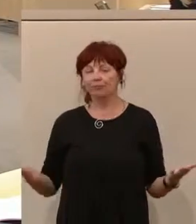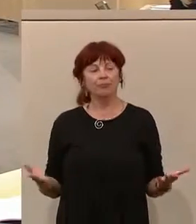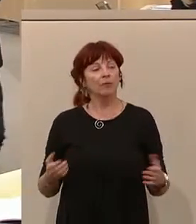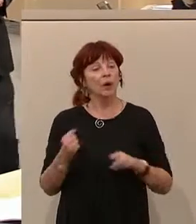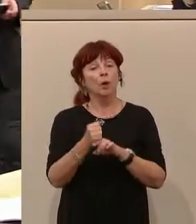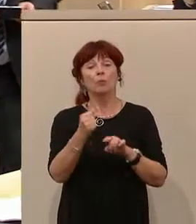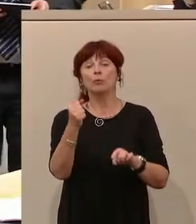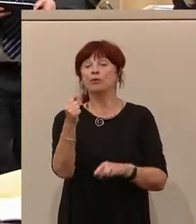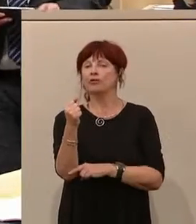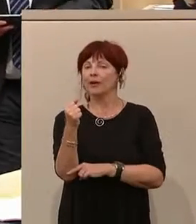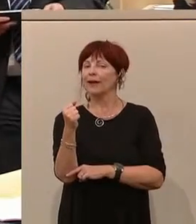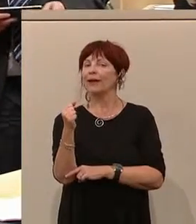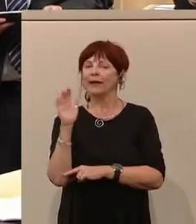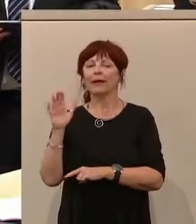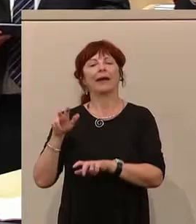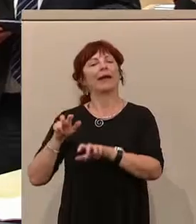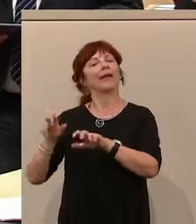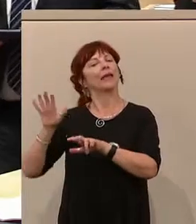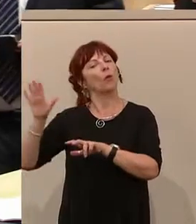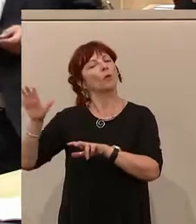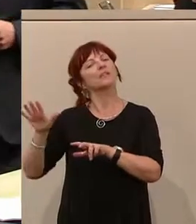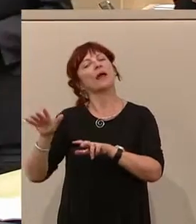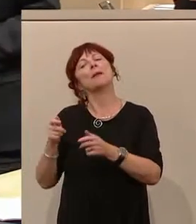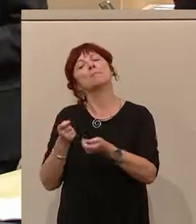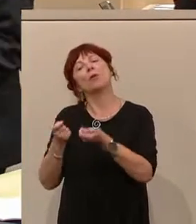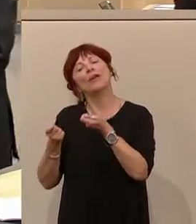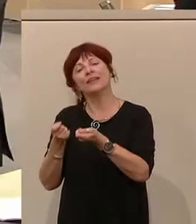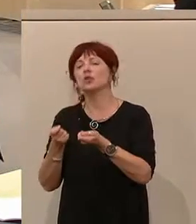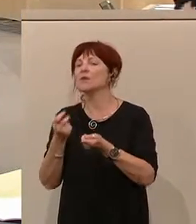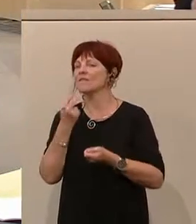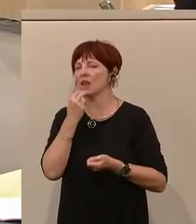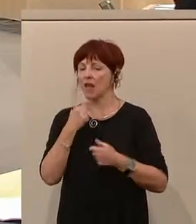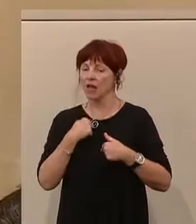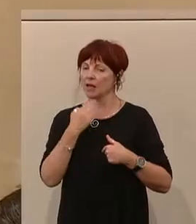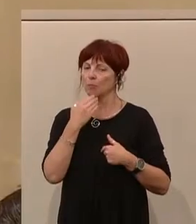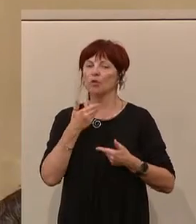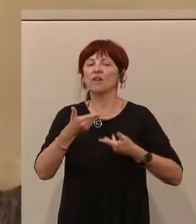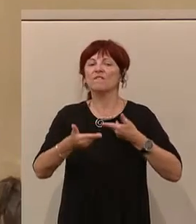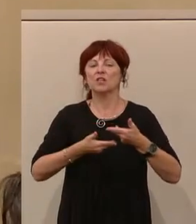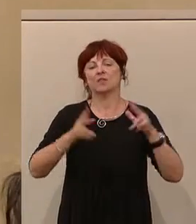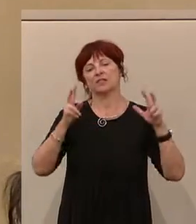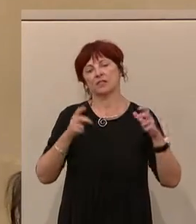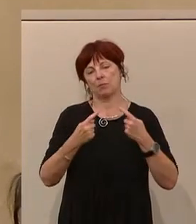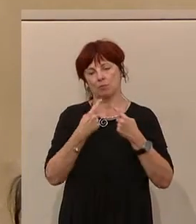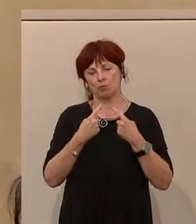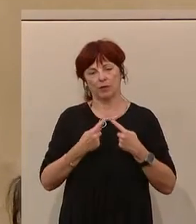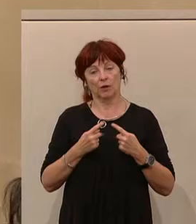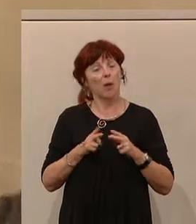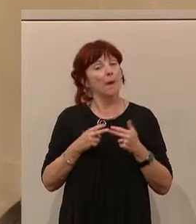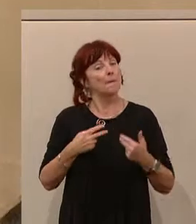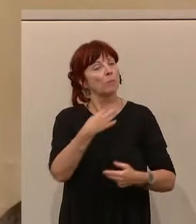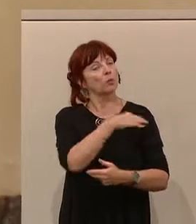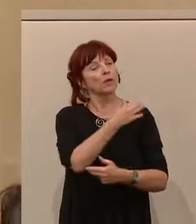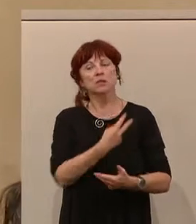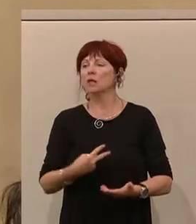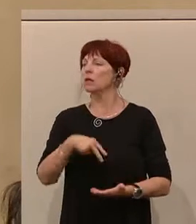Wille der Regierung. Und ich werde zum Budget im Bereich Wirtschaft sprechen. Der Herr Bundeskanzler ist angetreten mit dem